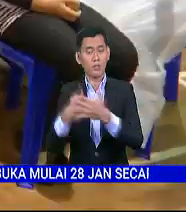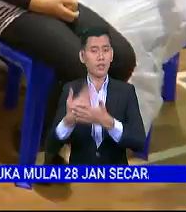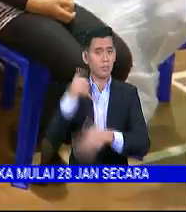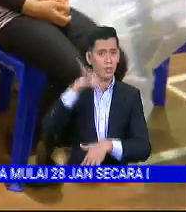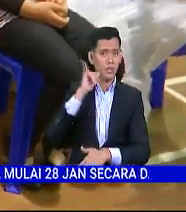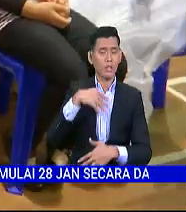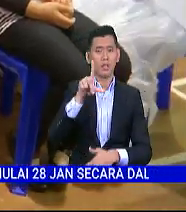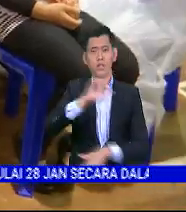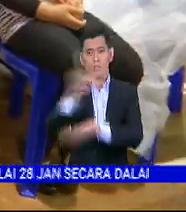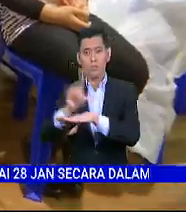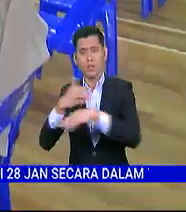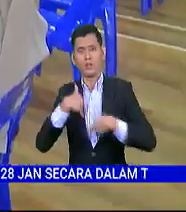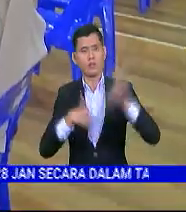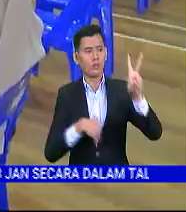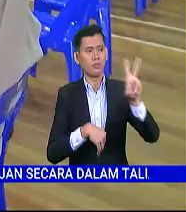Labuan mencatat